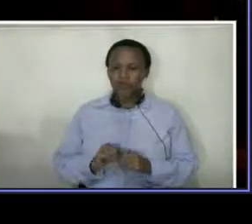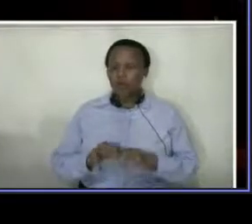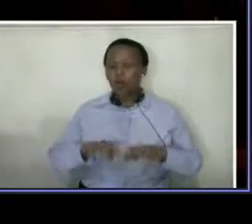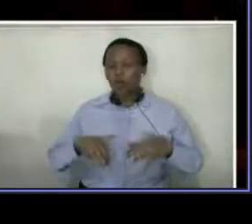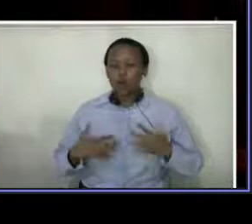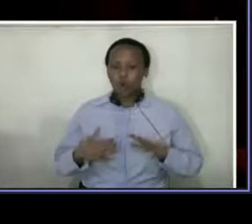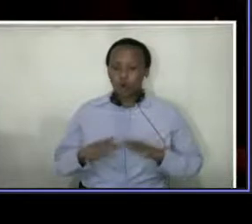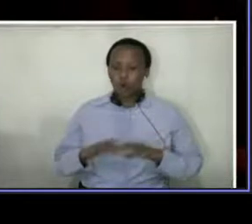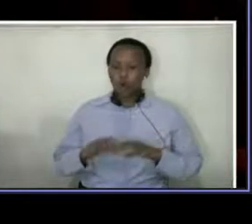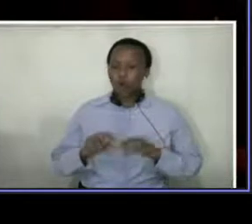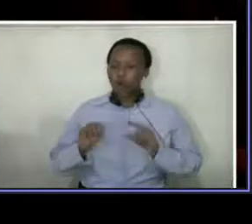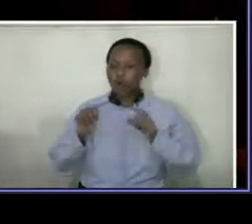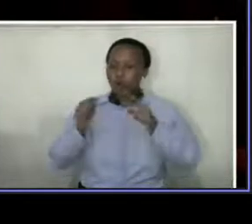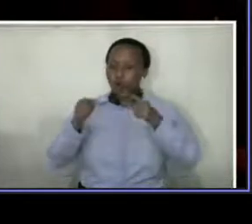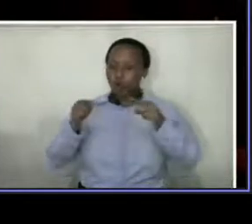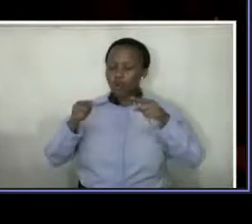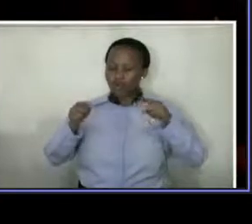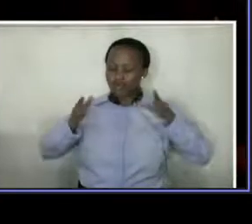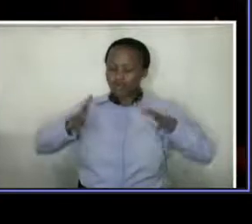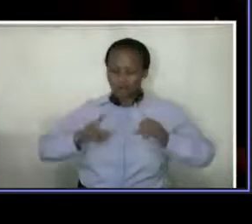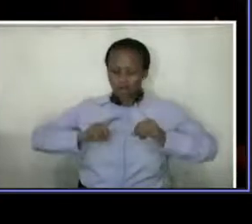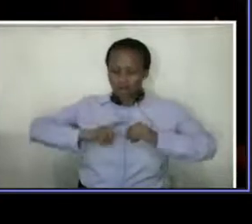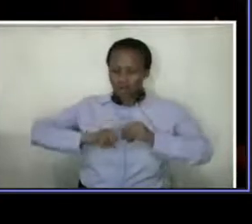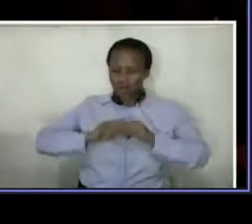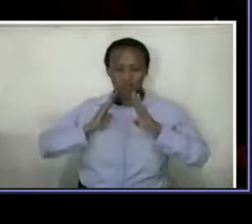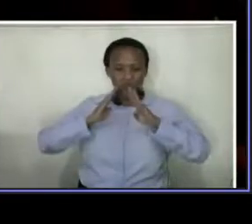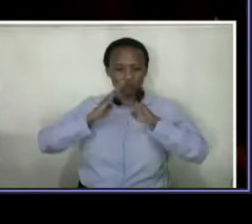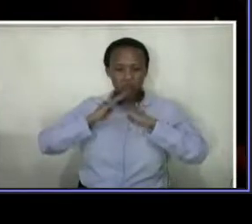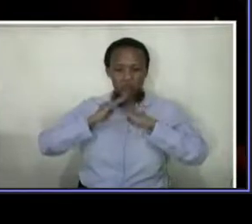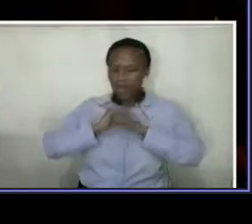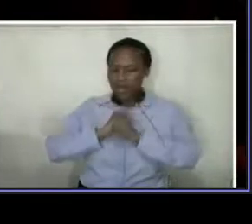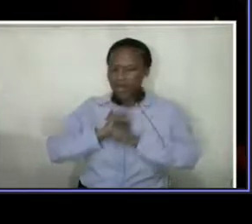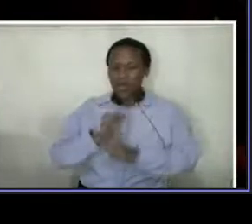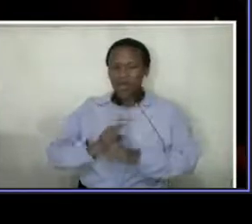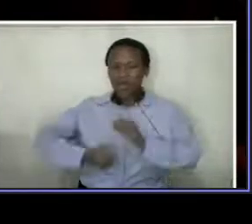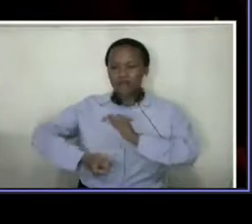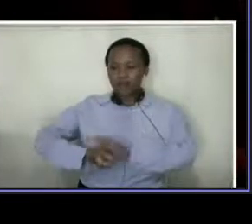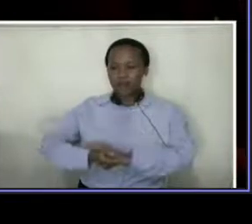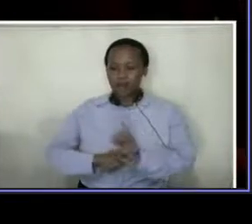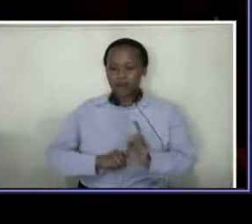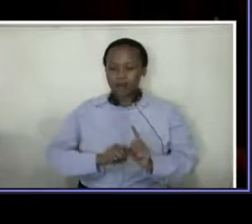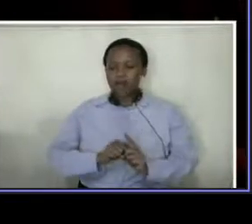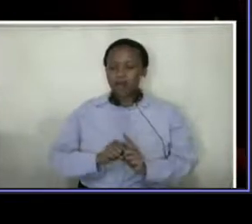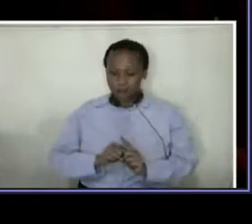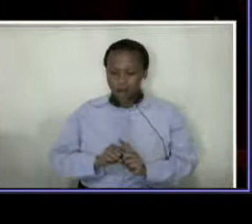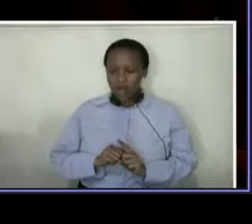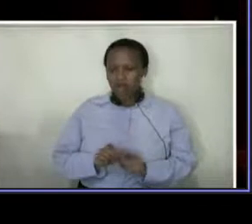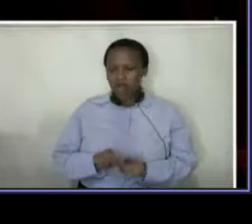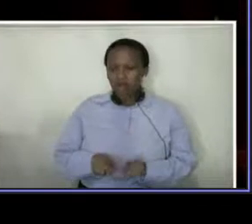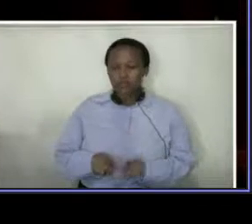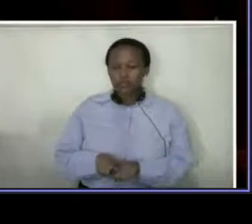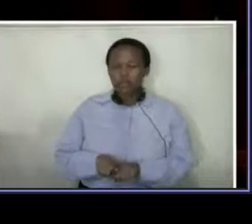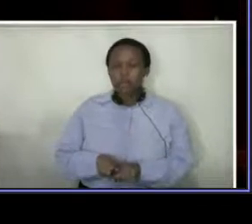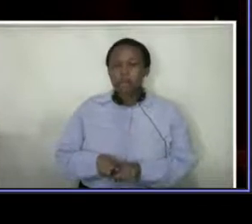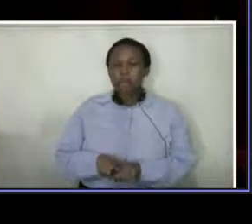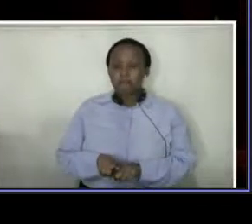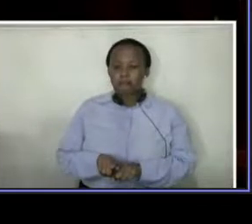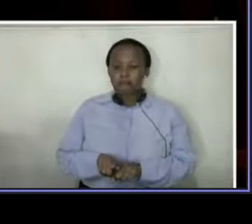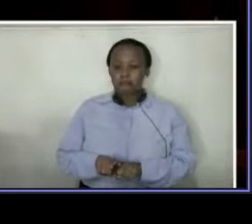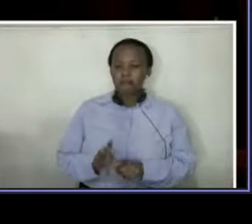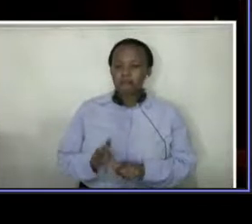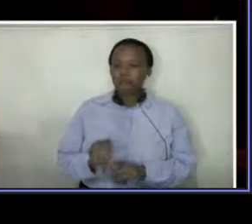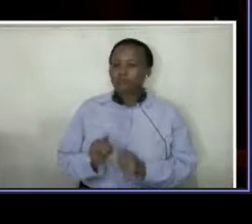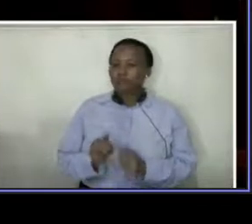neqaqa lenkohlakalo nokukhwabanisa. Okanjinje wafundisa abaningi ukuthi uhulumeni okusebenzisana nokubambisana kwamaqembu uphathwa